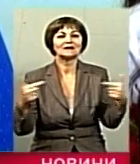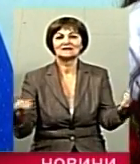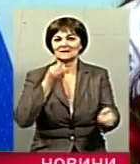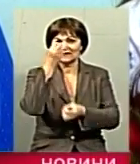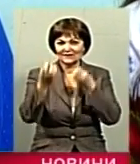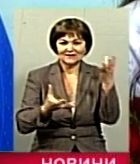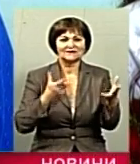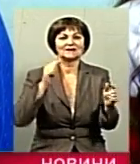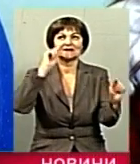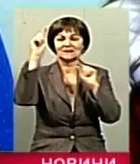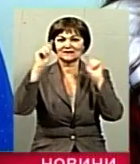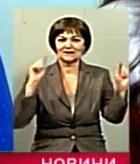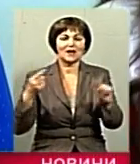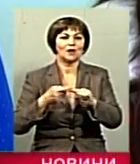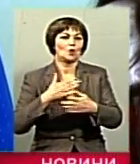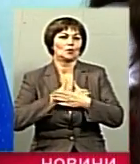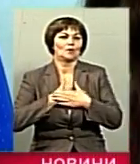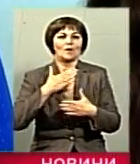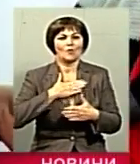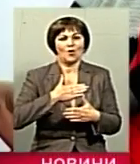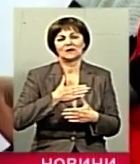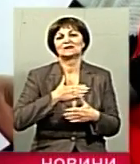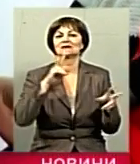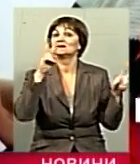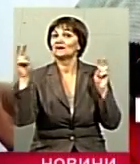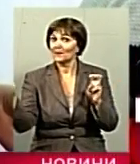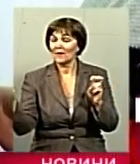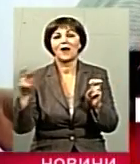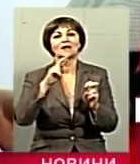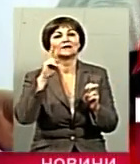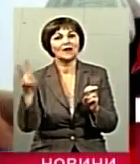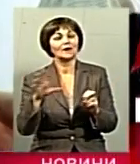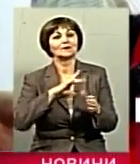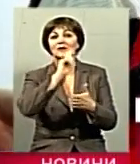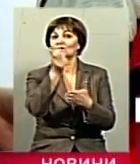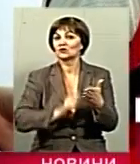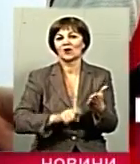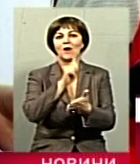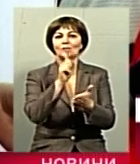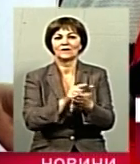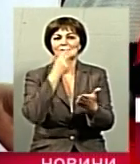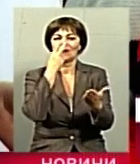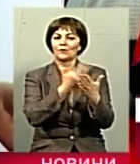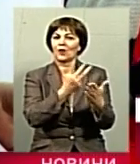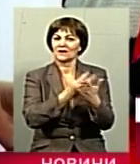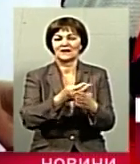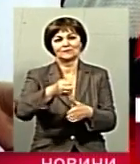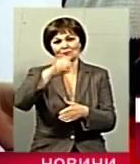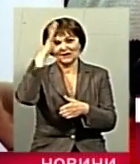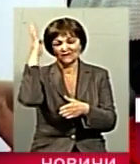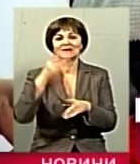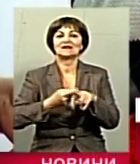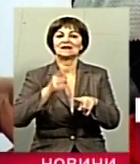квіти, зірки – це найулюбленіші мої орнаменти. Як йшлося у вірші, я повинна зобразити півні, зорі і